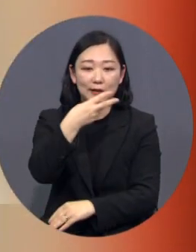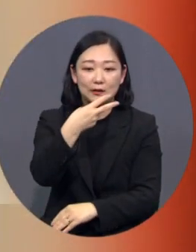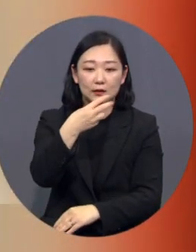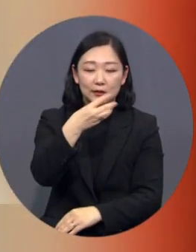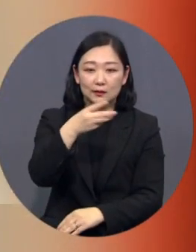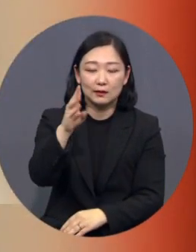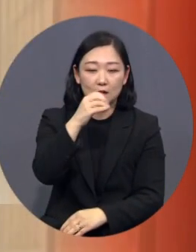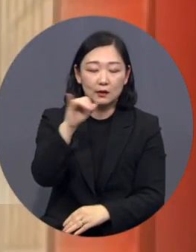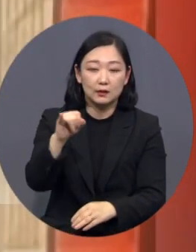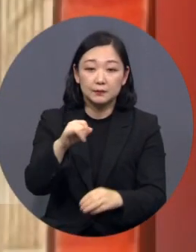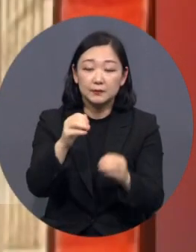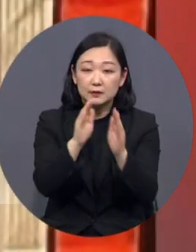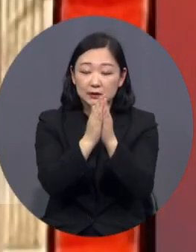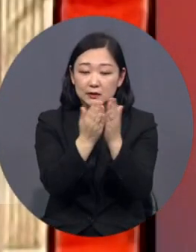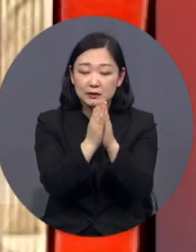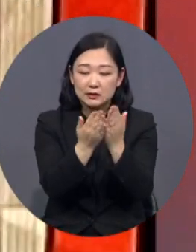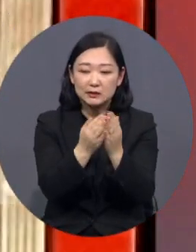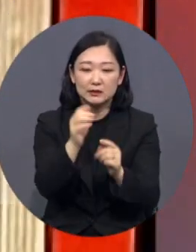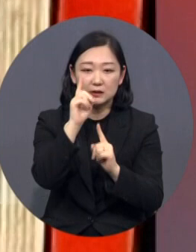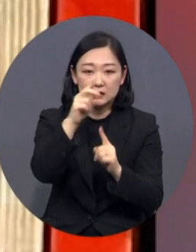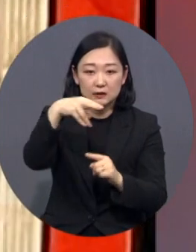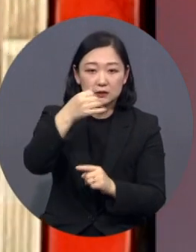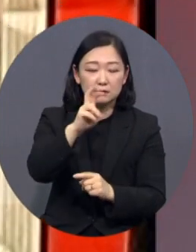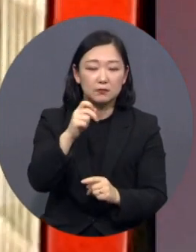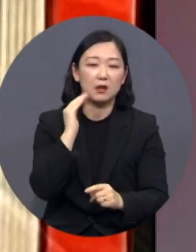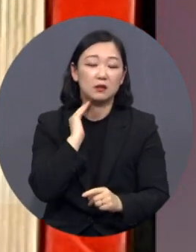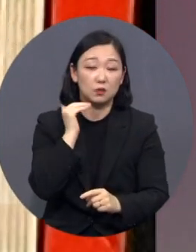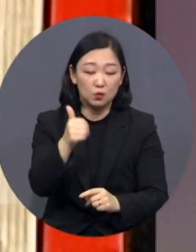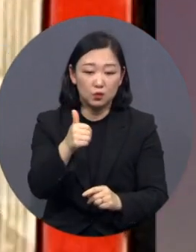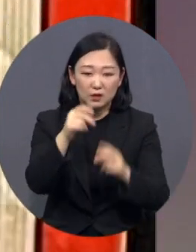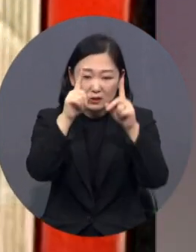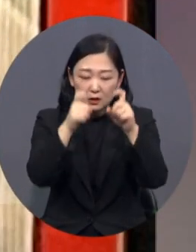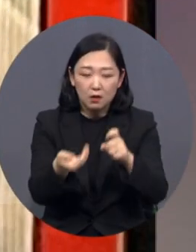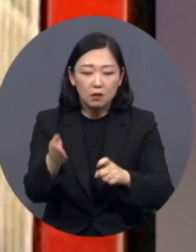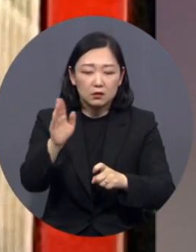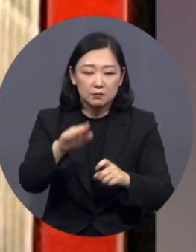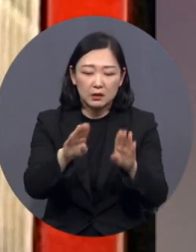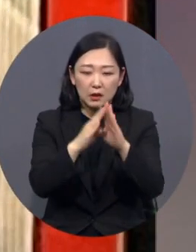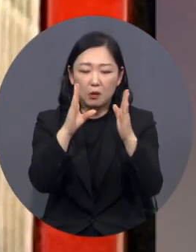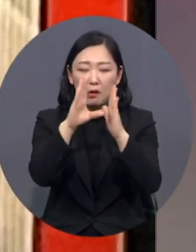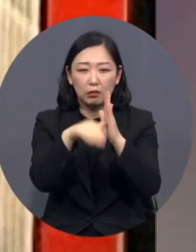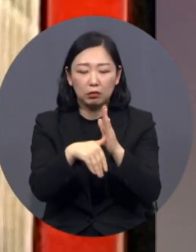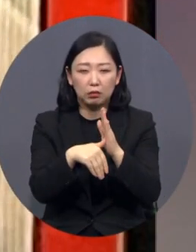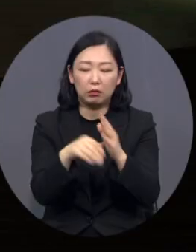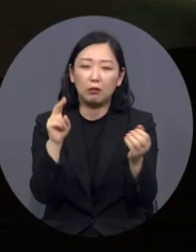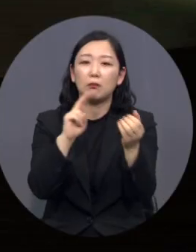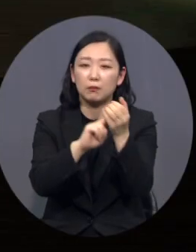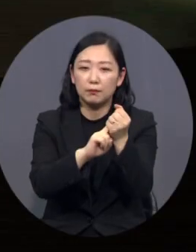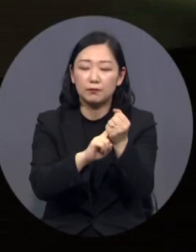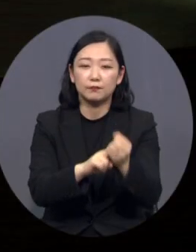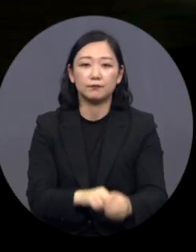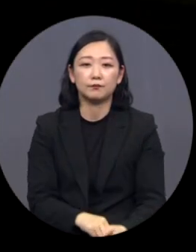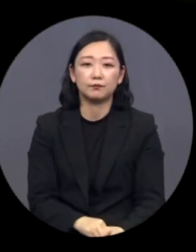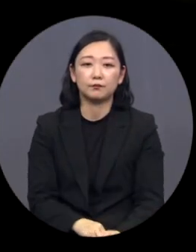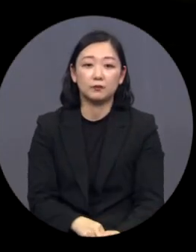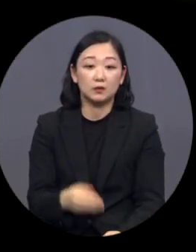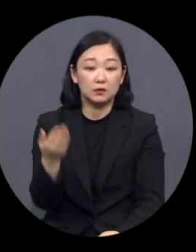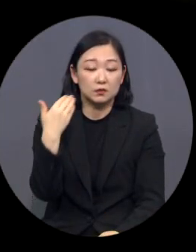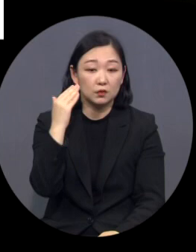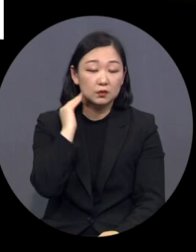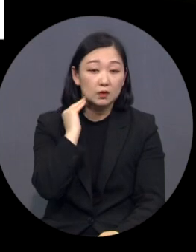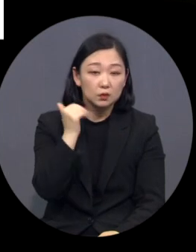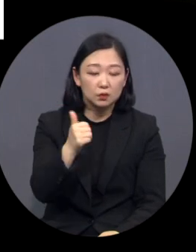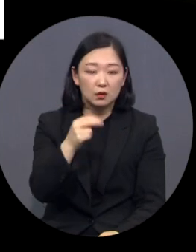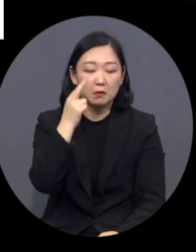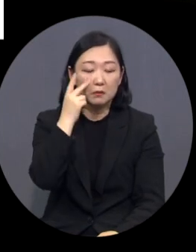이승만 전 대통령의 사진이었지만 개관 당시 석연치 않은 이유로 가려졌습니다 이승만 전 대통령은